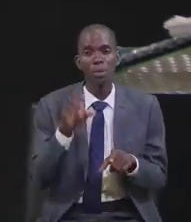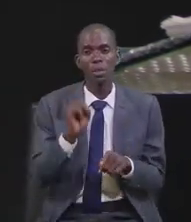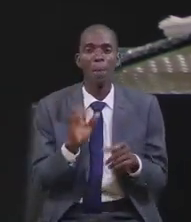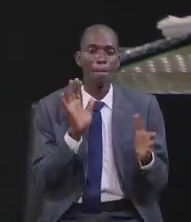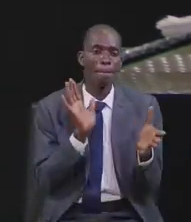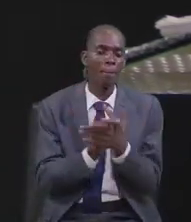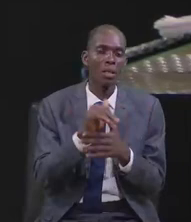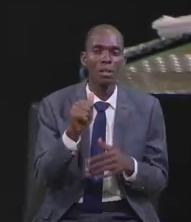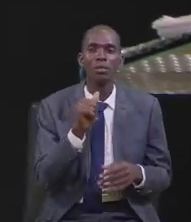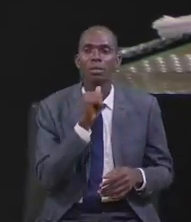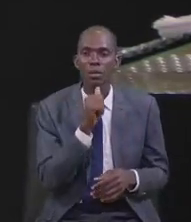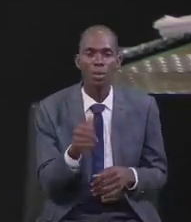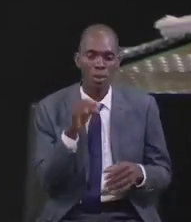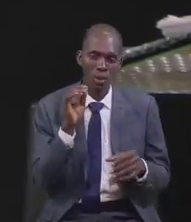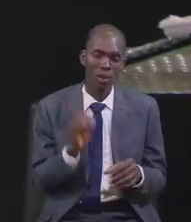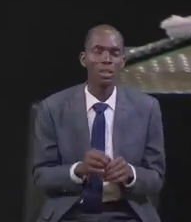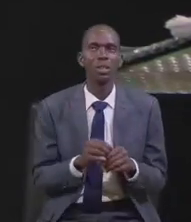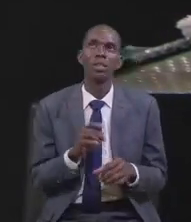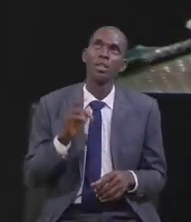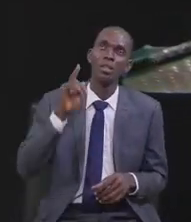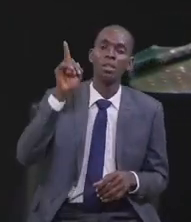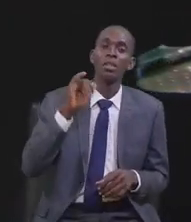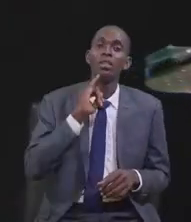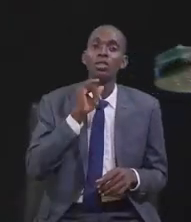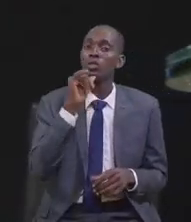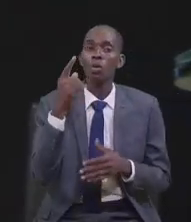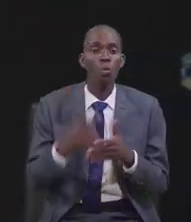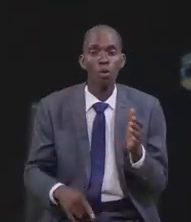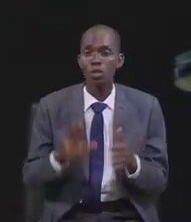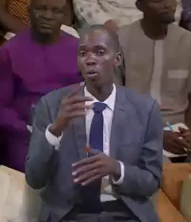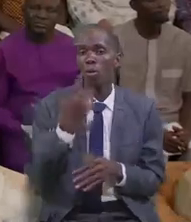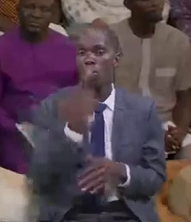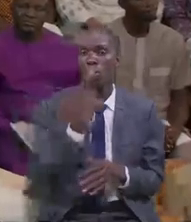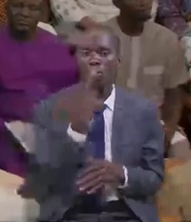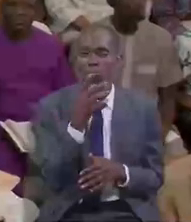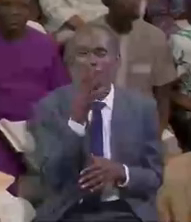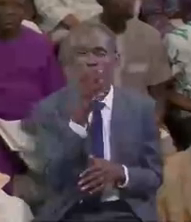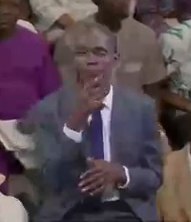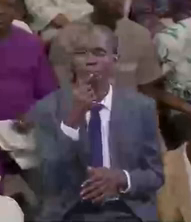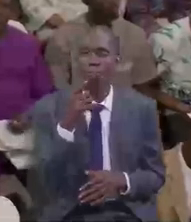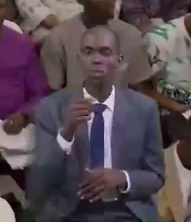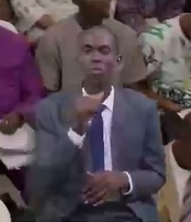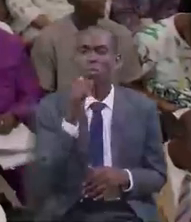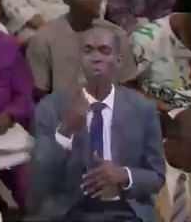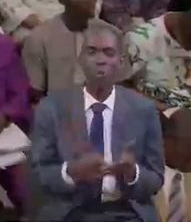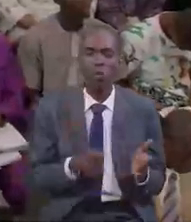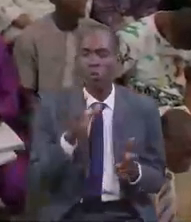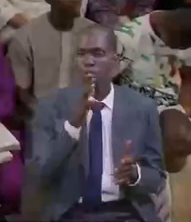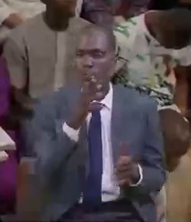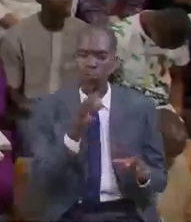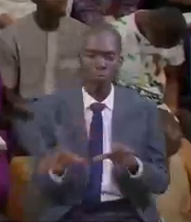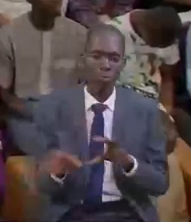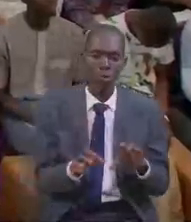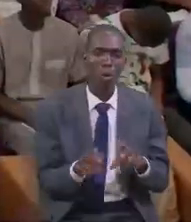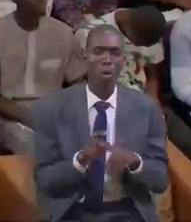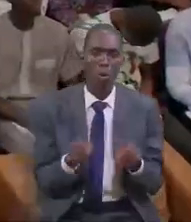lui. Ce n'est pas ce que votre maman dit, ce que votre maman a consacré, mais vous devez vous